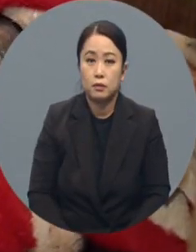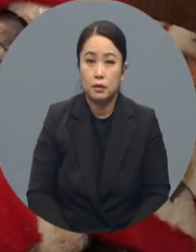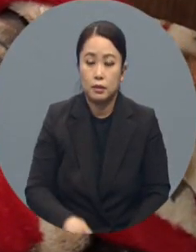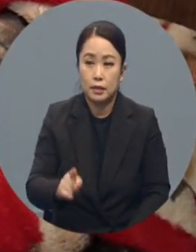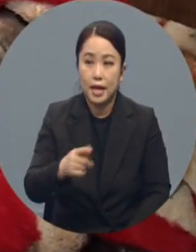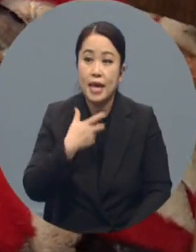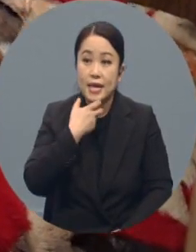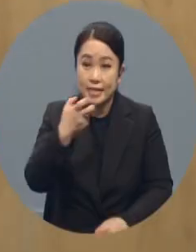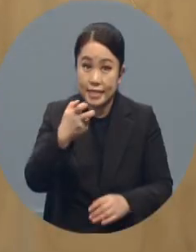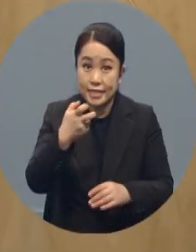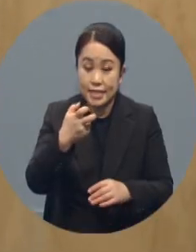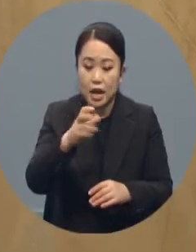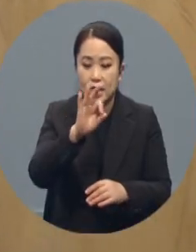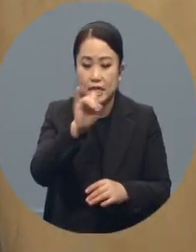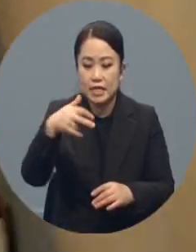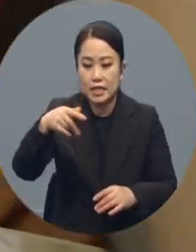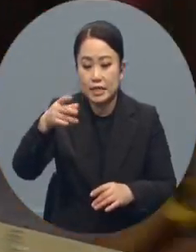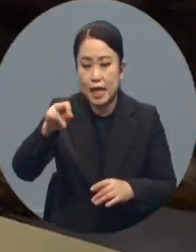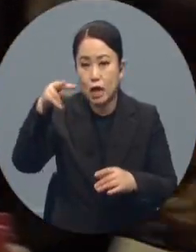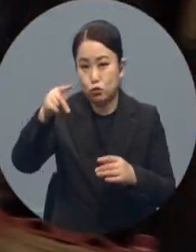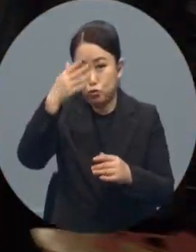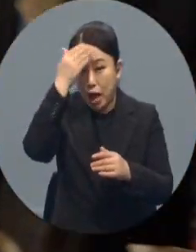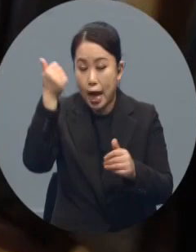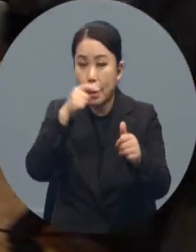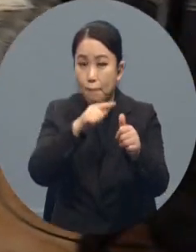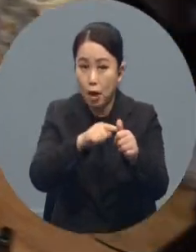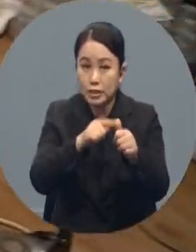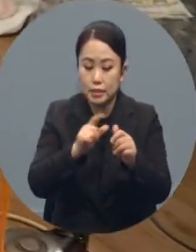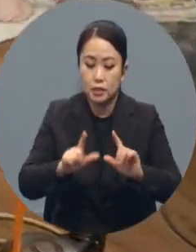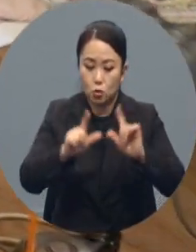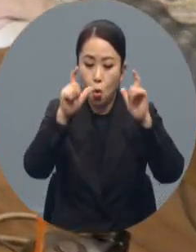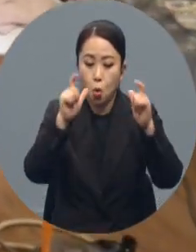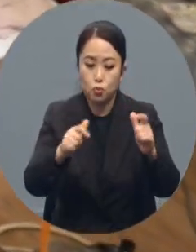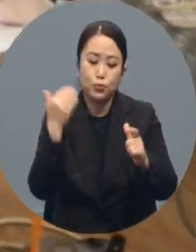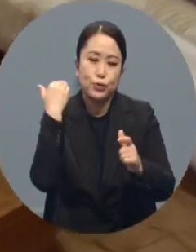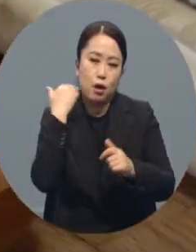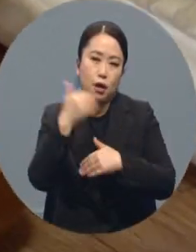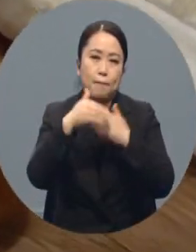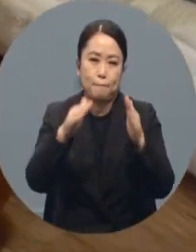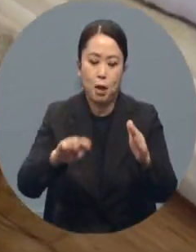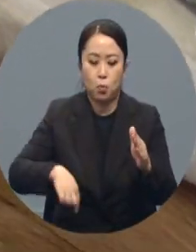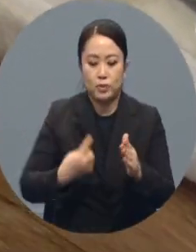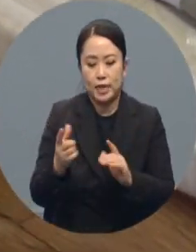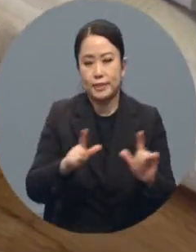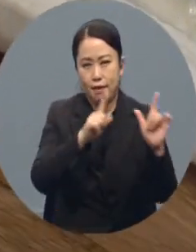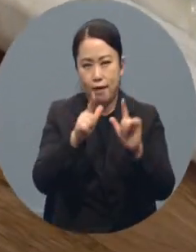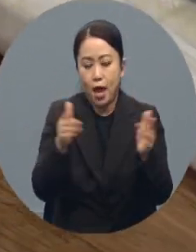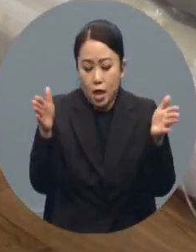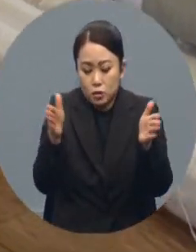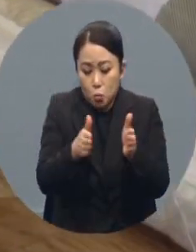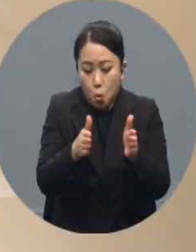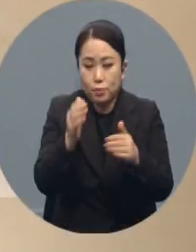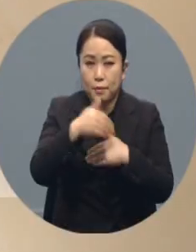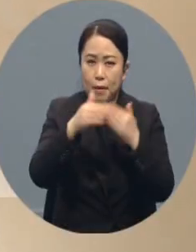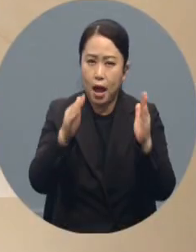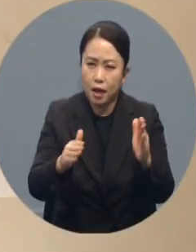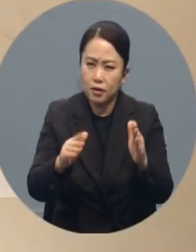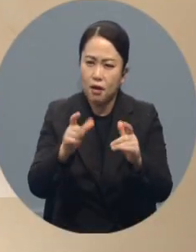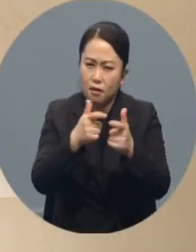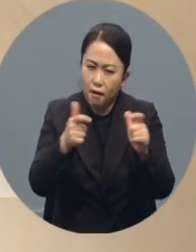일은 세례 2장수 할아버지는 동구의 한 여관방에서 혼자 지내고 있습니다 좁은 방은 온갖